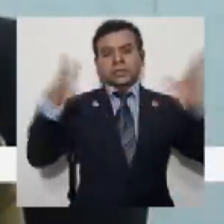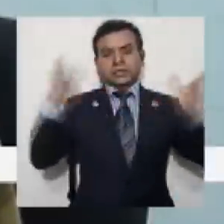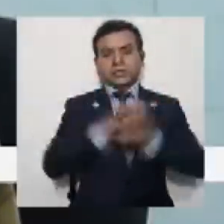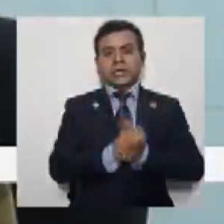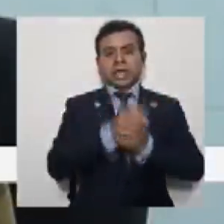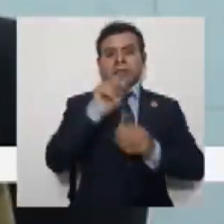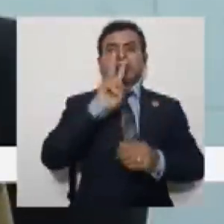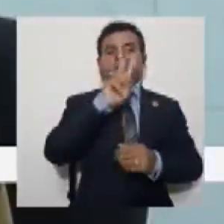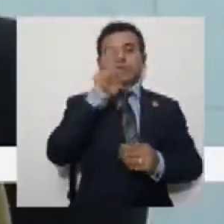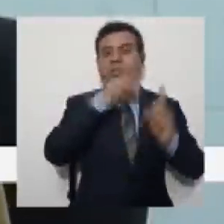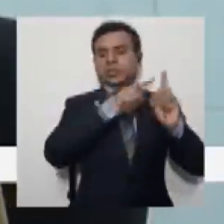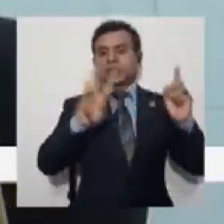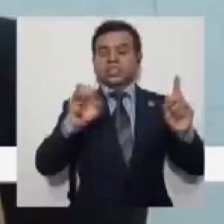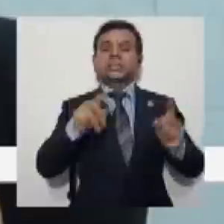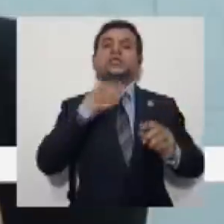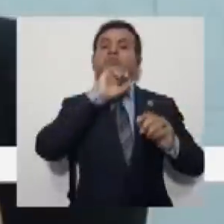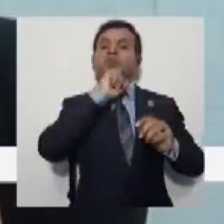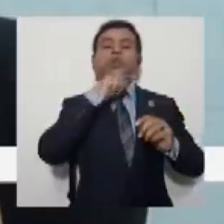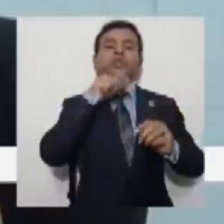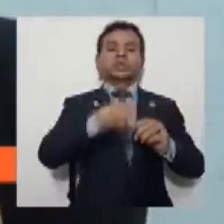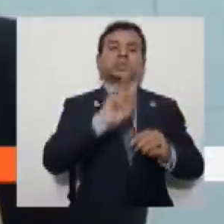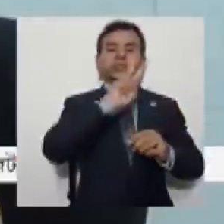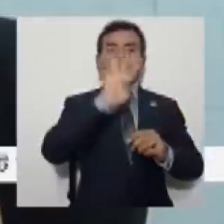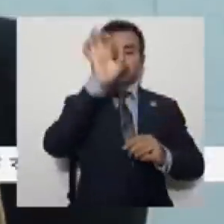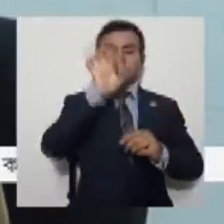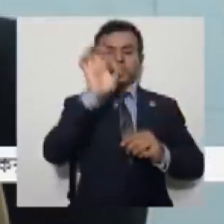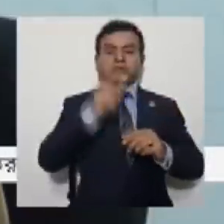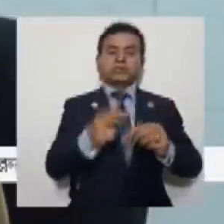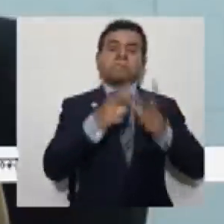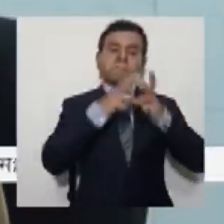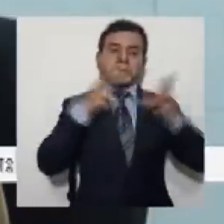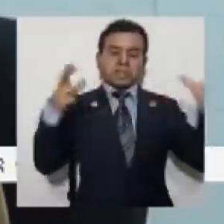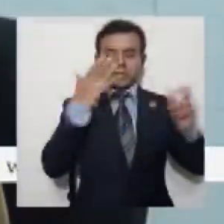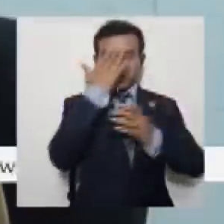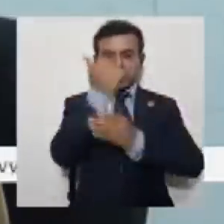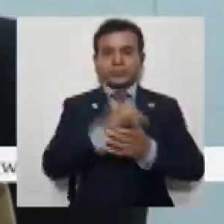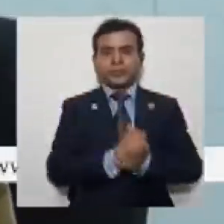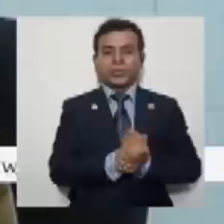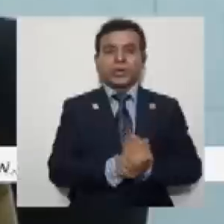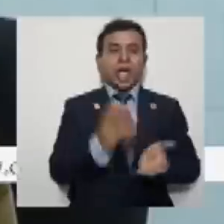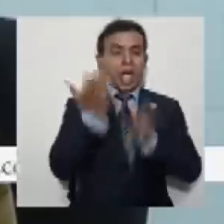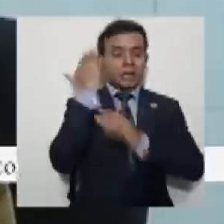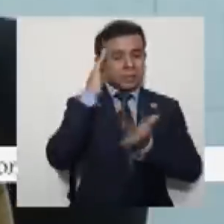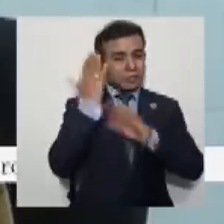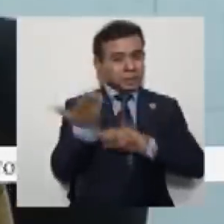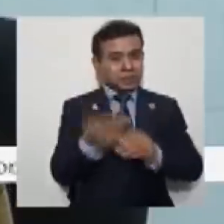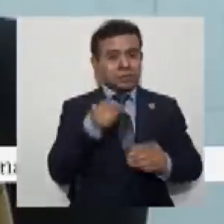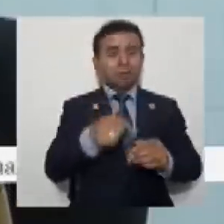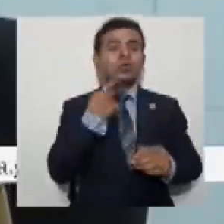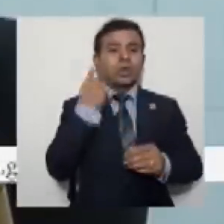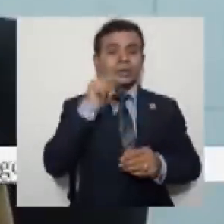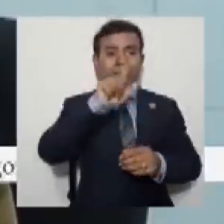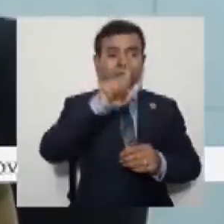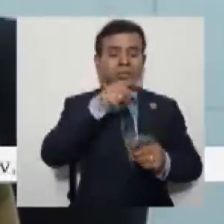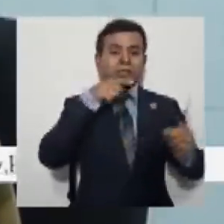আর যারা মৃত্যুবরণ করেছিল তাদের 7 জনের মধ্যে যে বয়স 60 4 জন